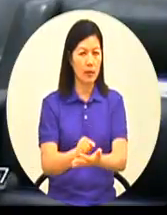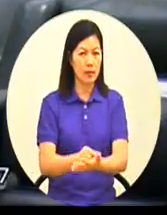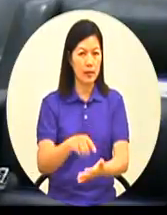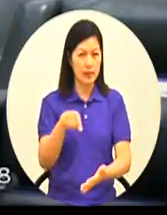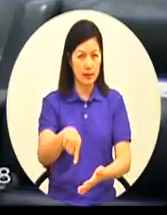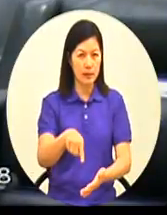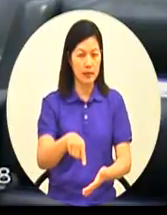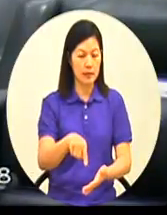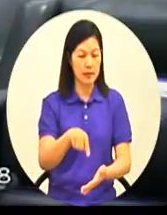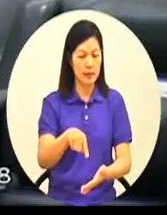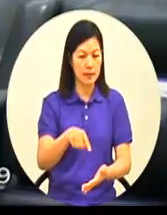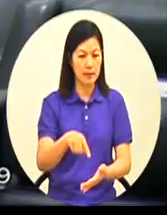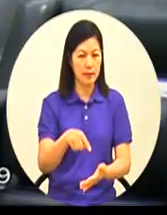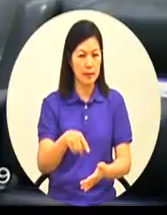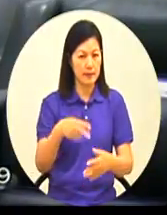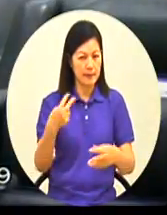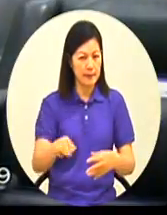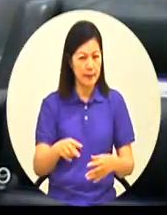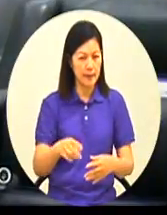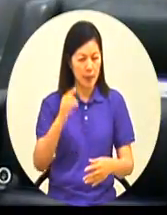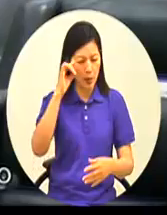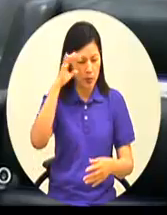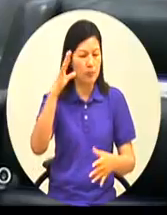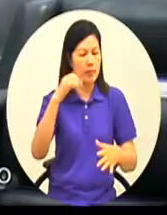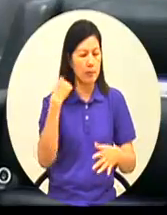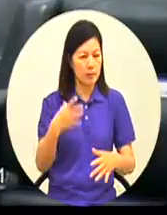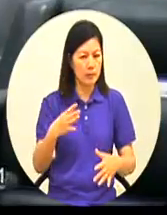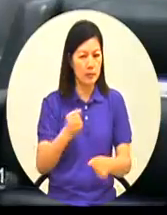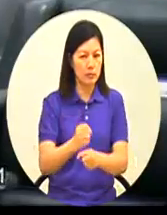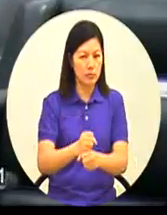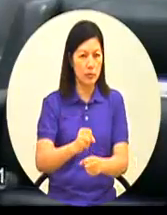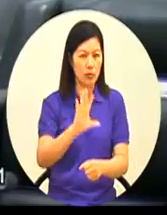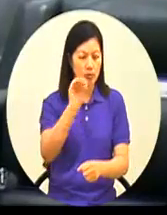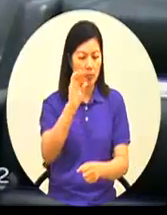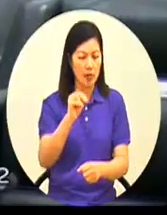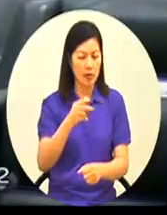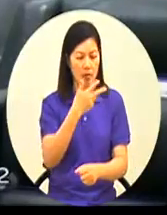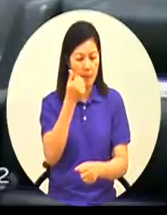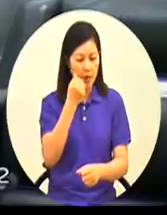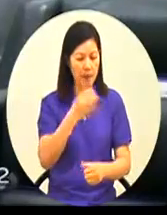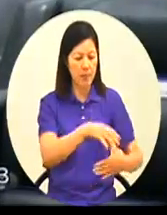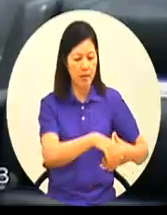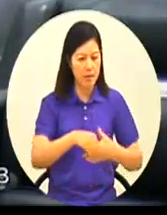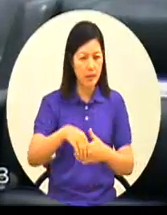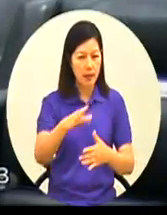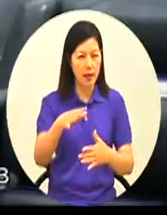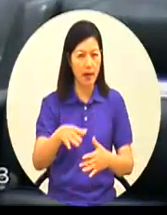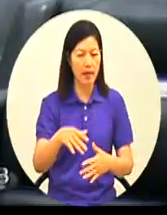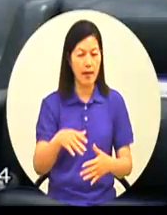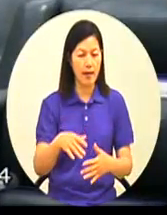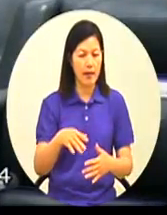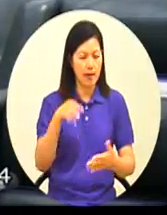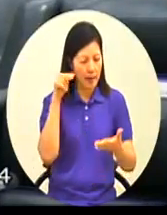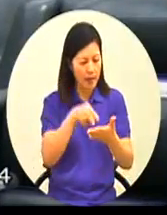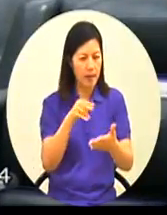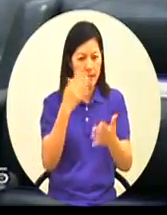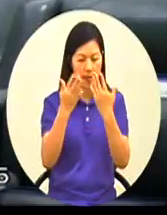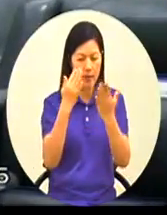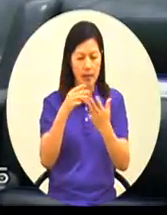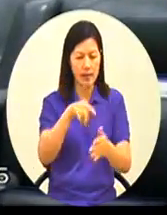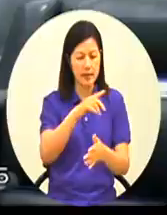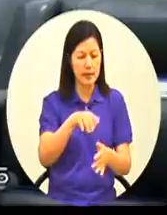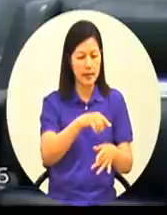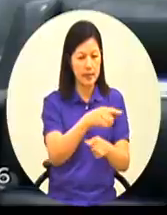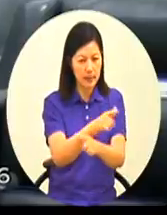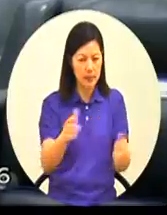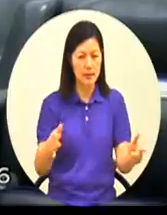没有什么更进一步的创新的作为？至少在便利性、携带性、识别性，哦，在这些方面，哦，